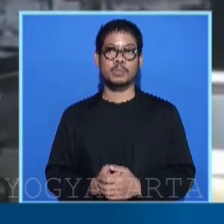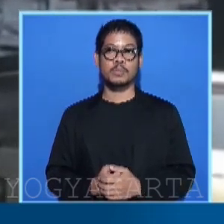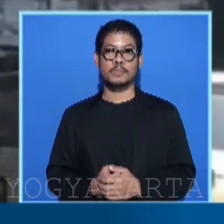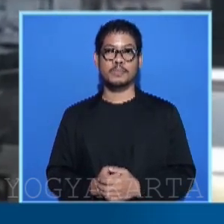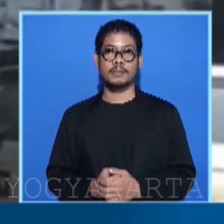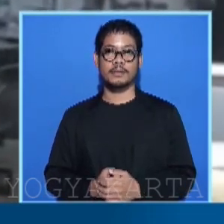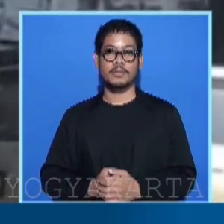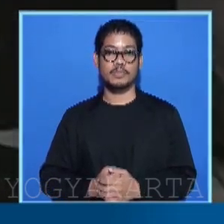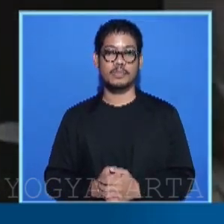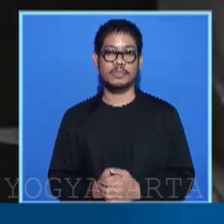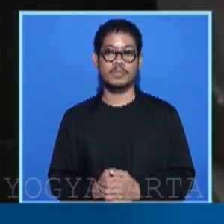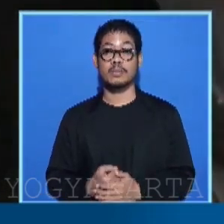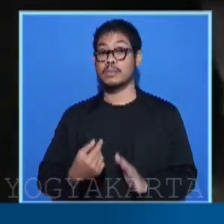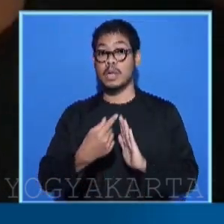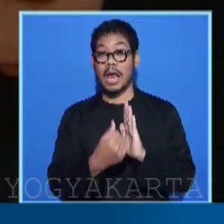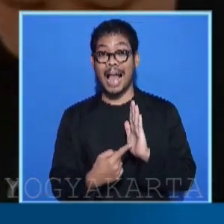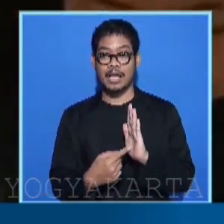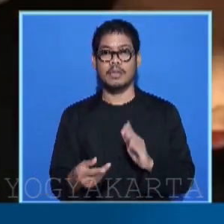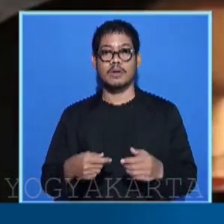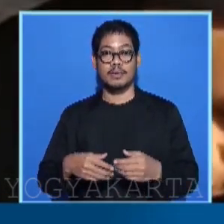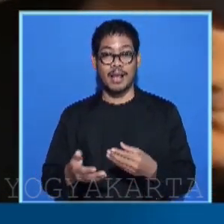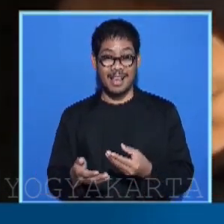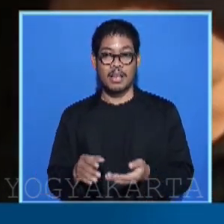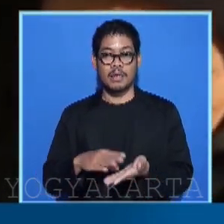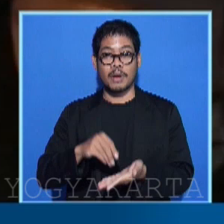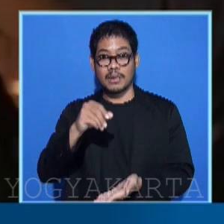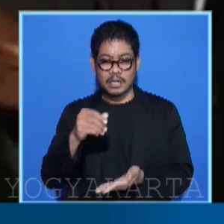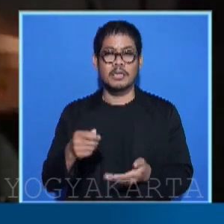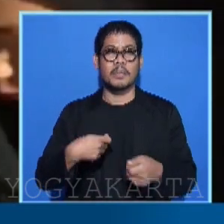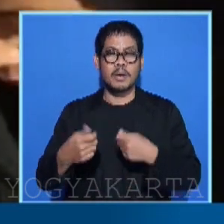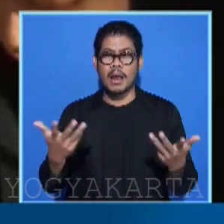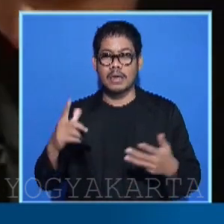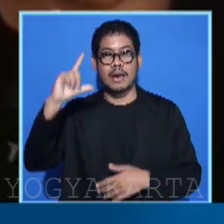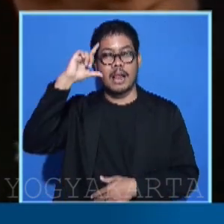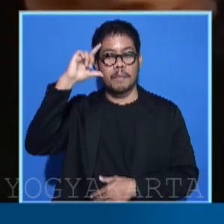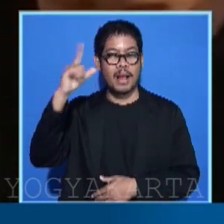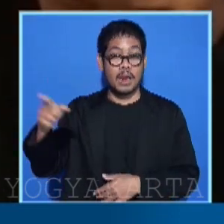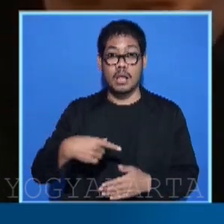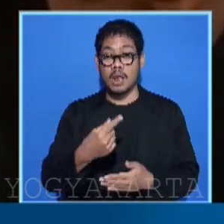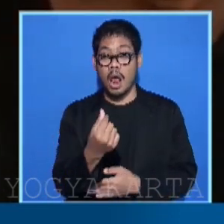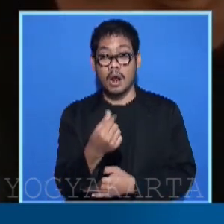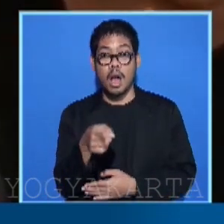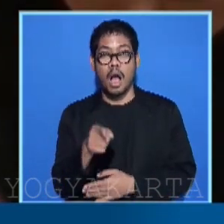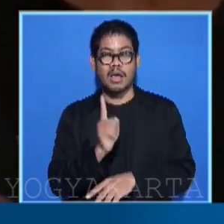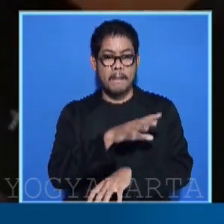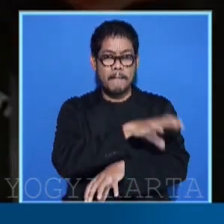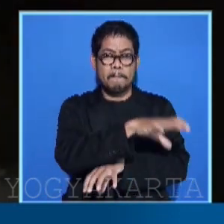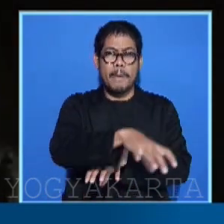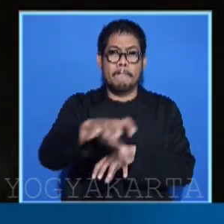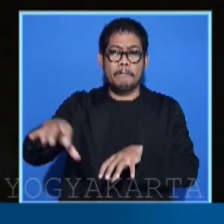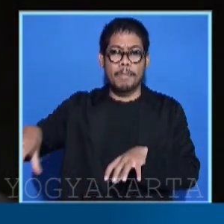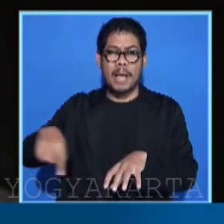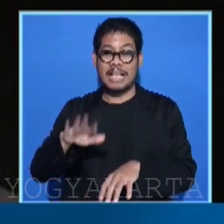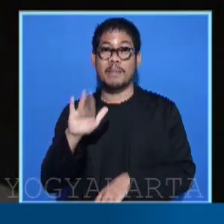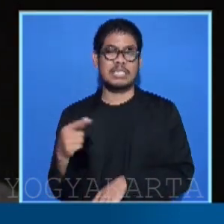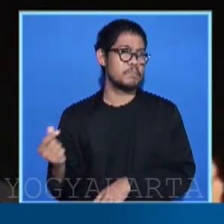salah satu pantauan harga beras di pasar tempel Sleman DIY ini misalnya harga beras di sejumlah lapak pedagang masih terhitung